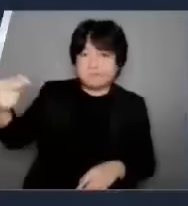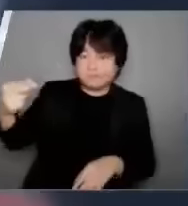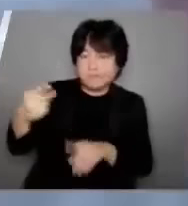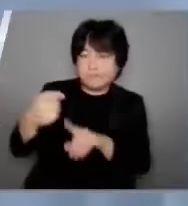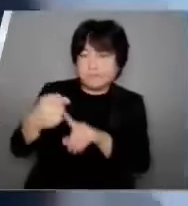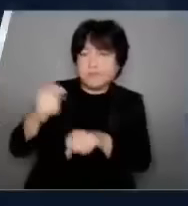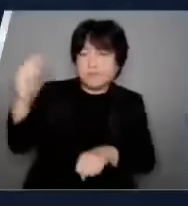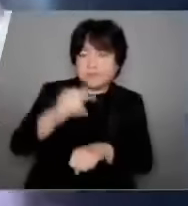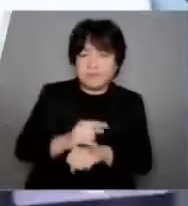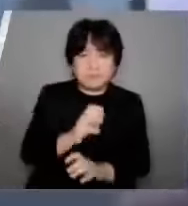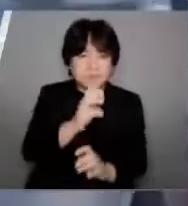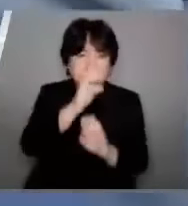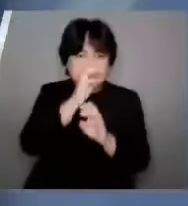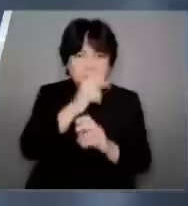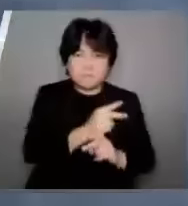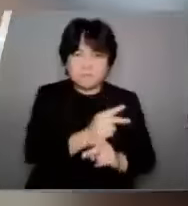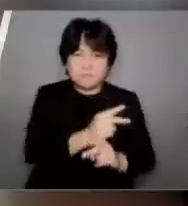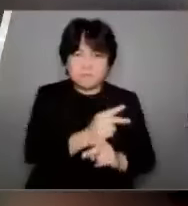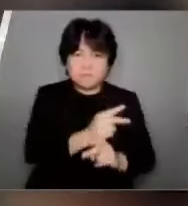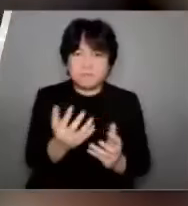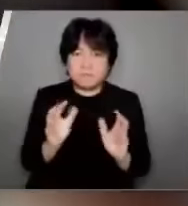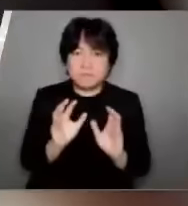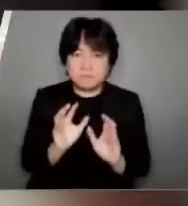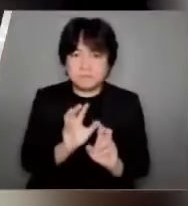sa paliparan sa pagdating ng dalawa.